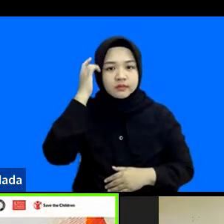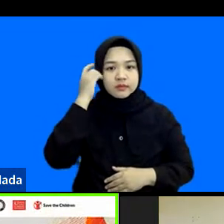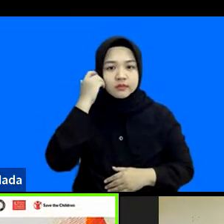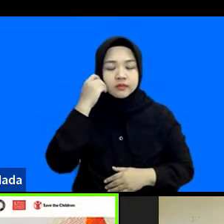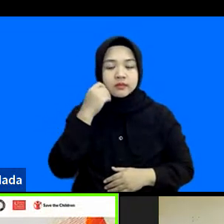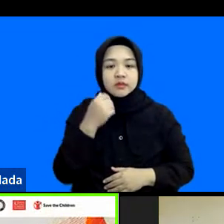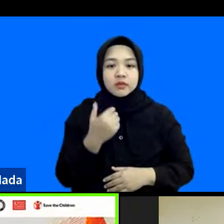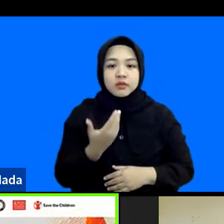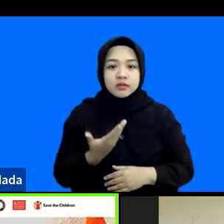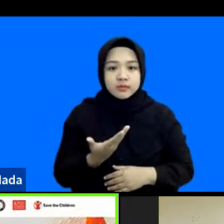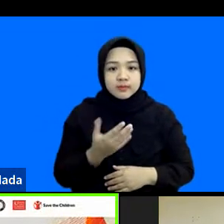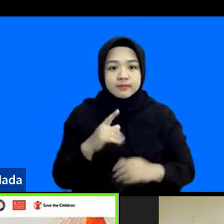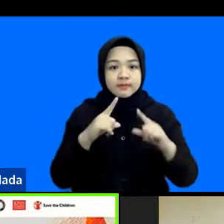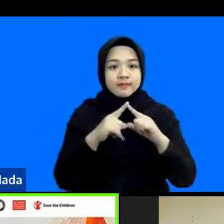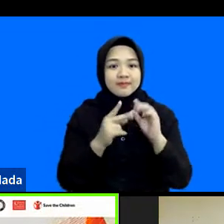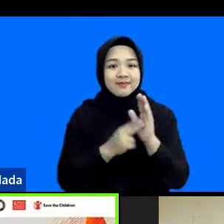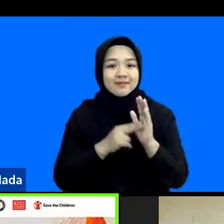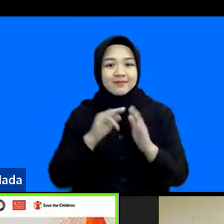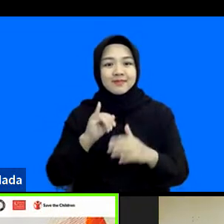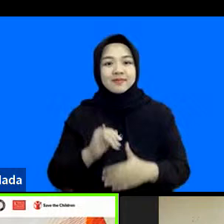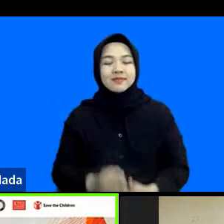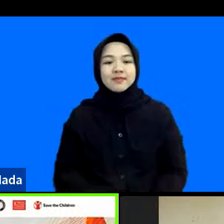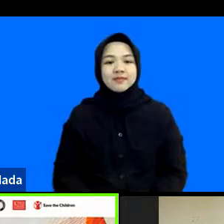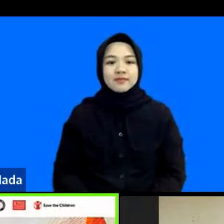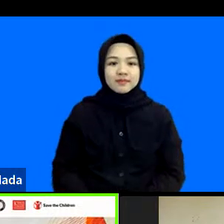Itu mungkin Teh Ani.